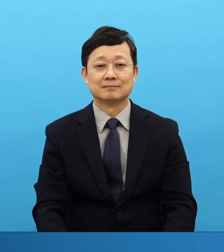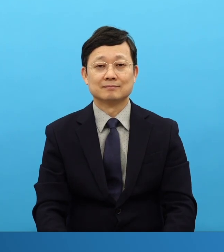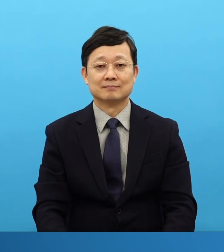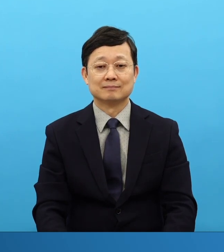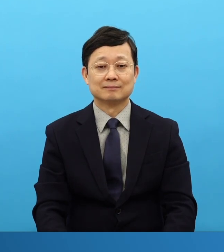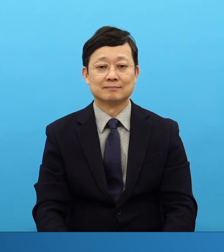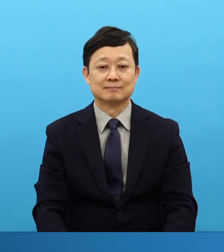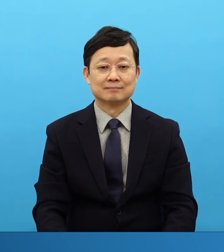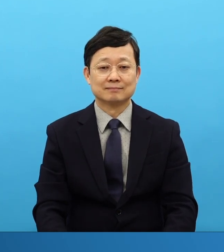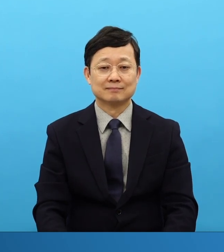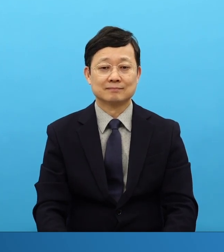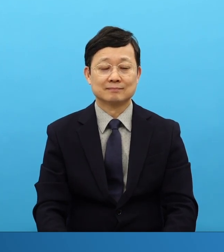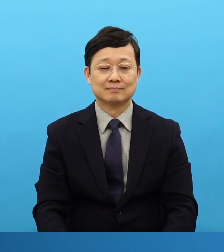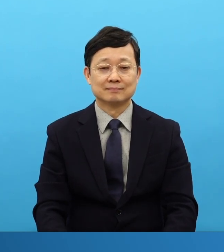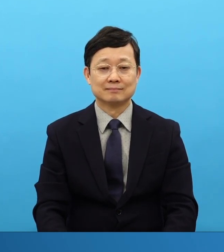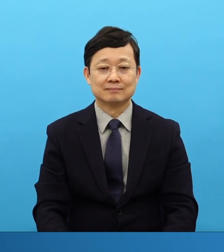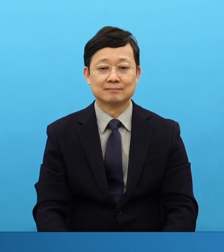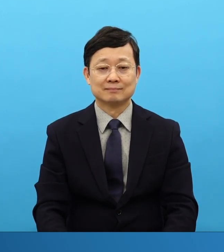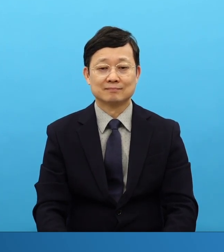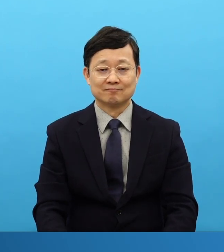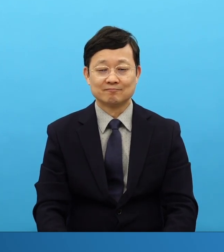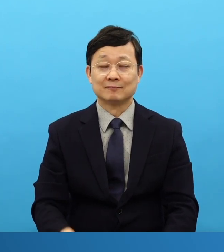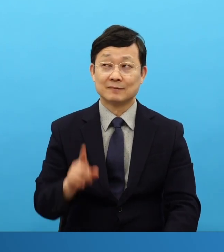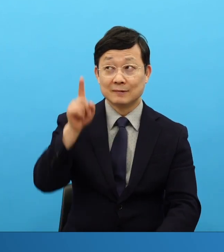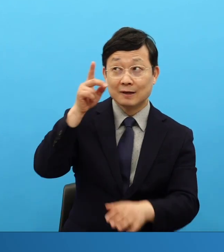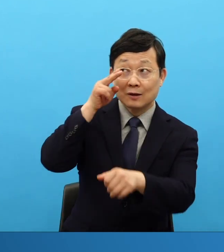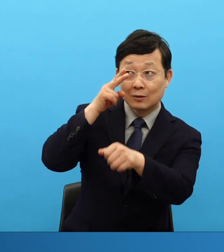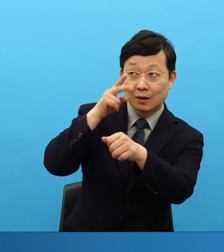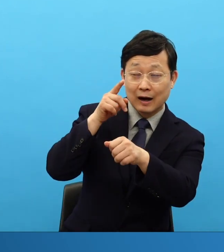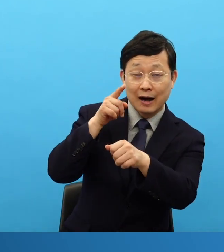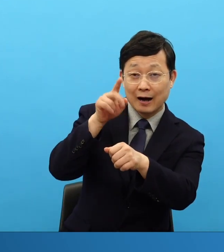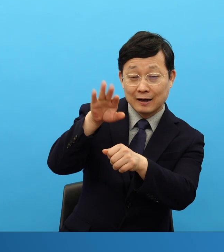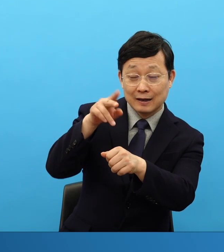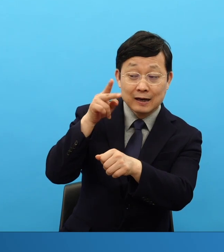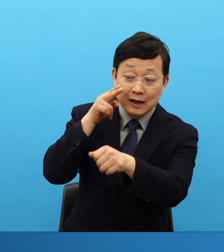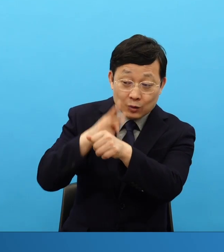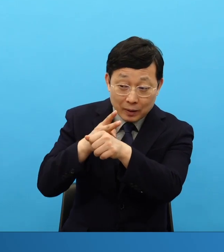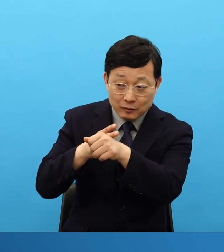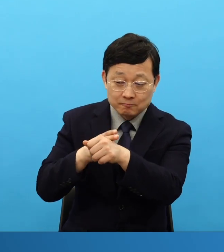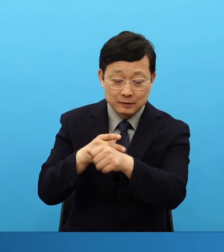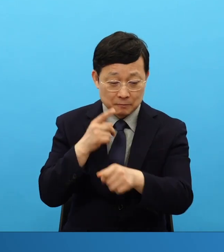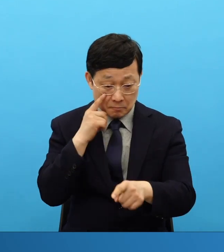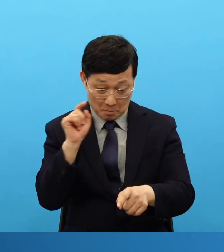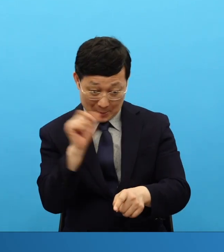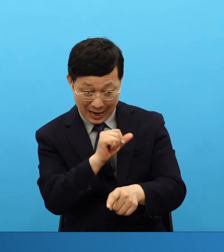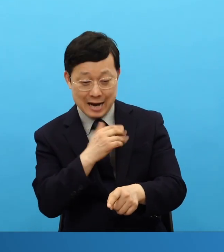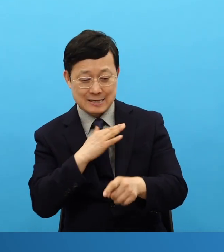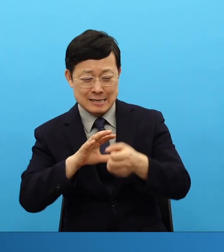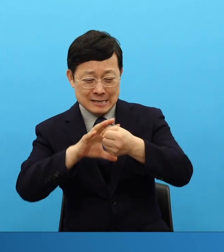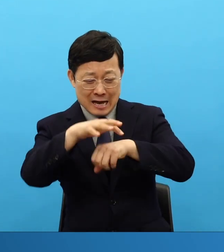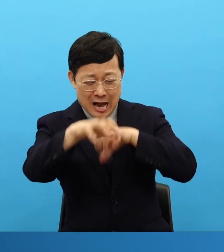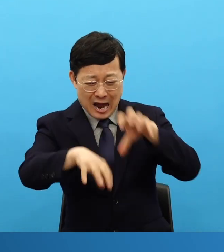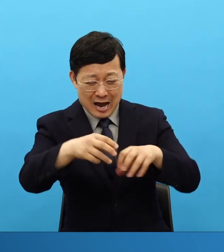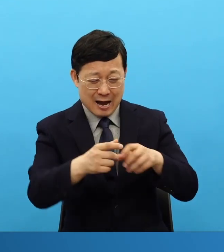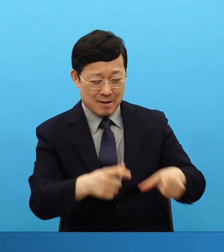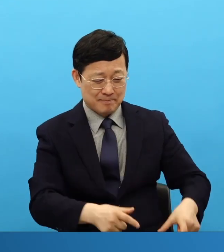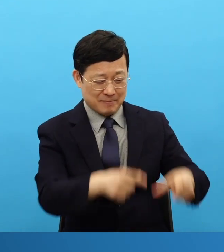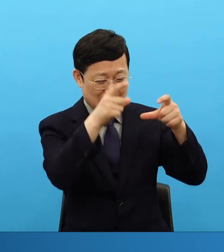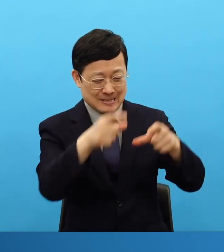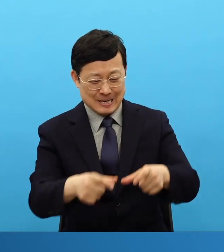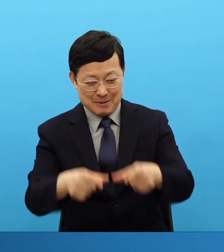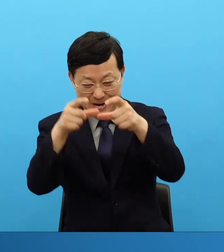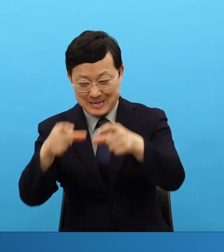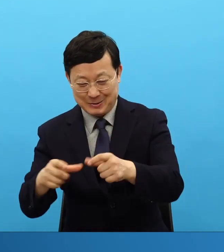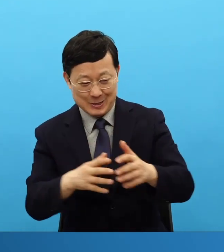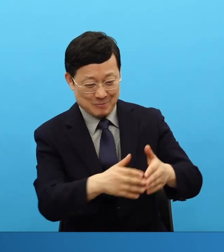바울은 전 세계에다가 망대를 세운 겁니다. But Paul, who was used for this work, he raises up partisans all throughout the world. 될 수밖에 없죠.